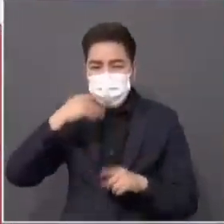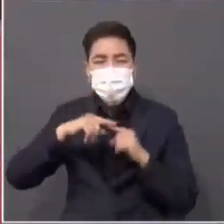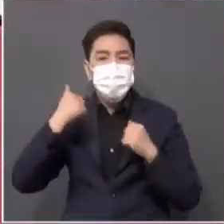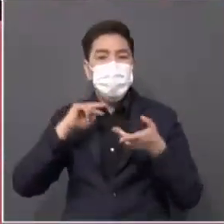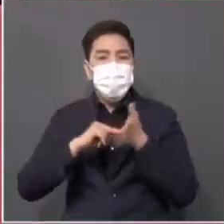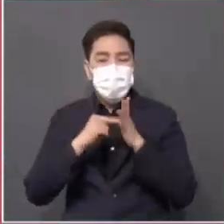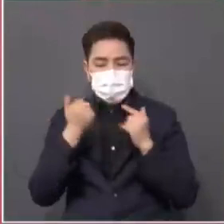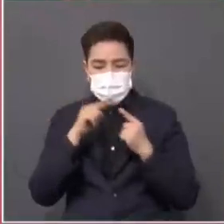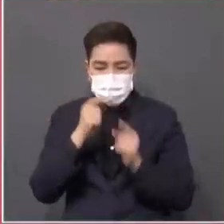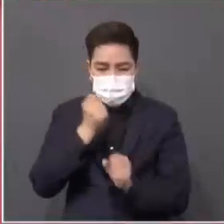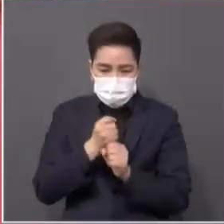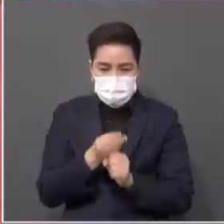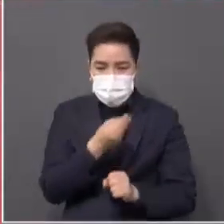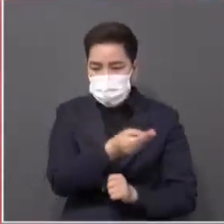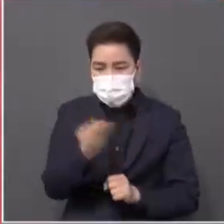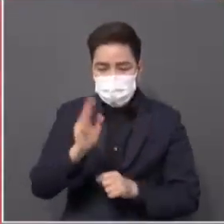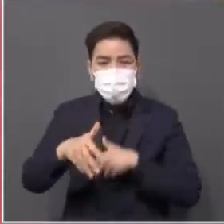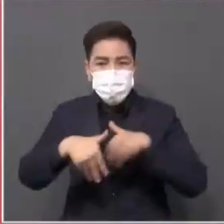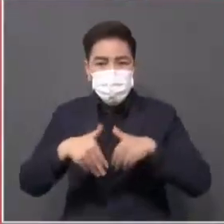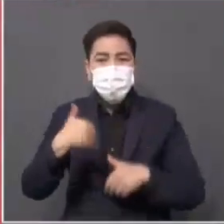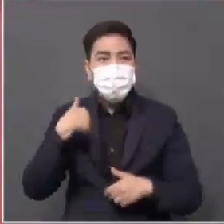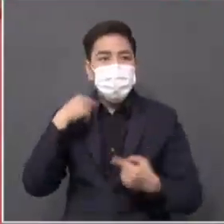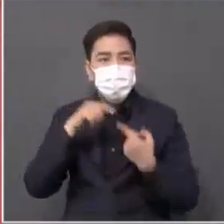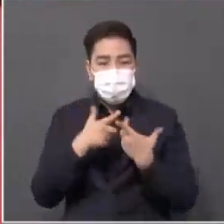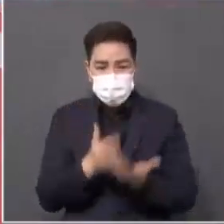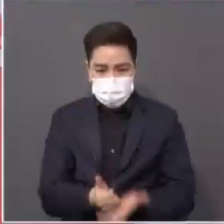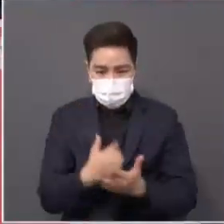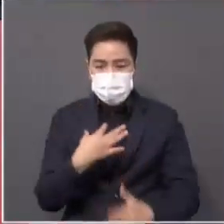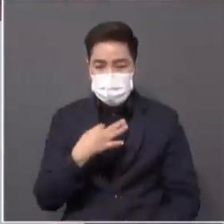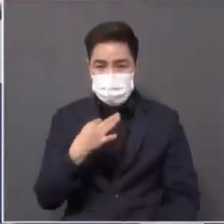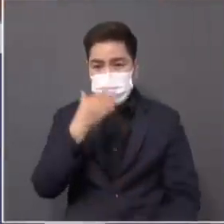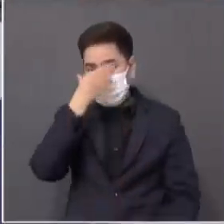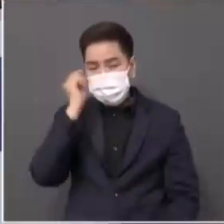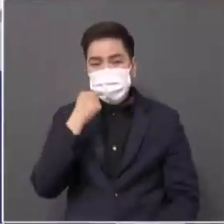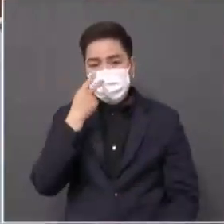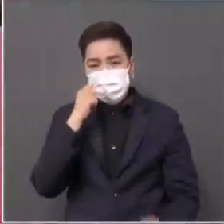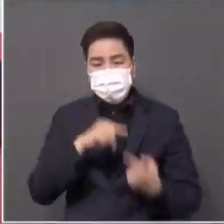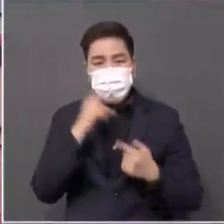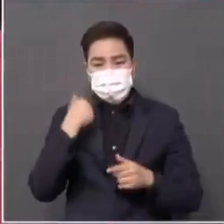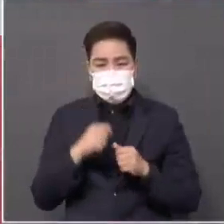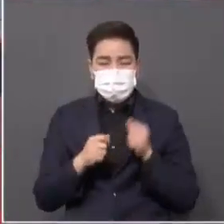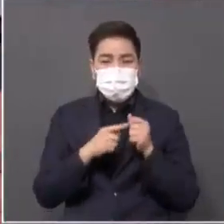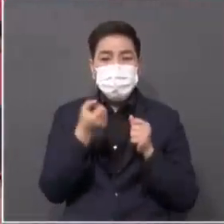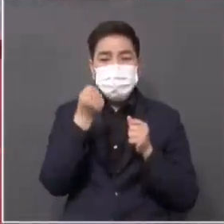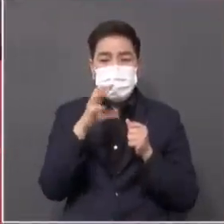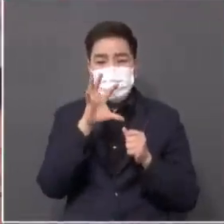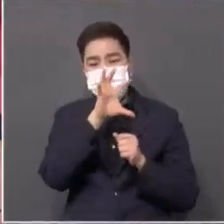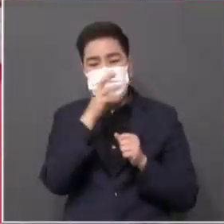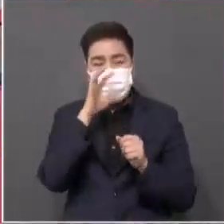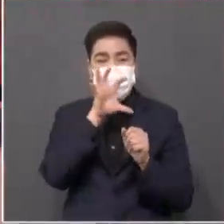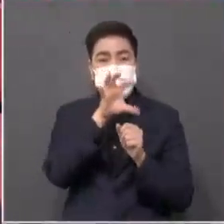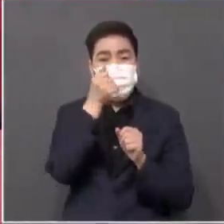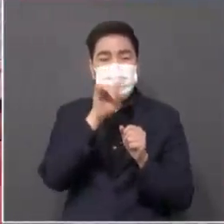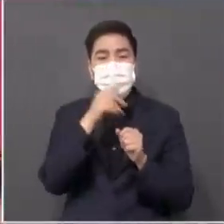เป็นพรรคเล็กแต่ว่าก็ทำงานให้กับพี่น้องประชาชนขอให้ช่วยเลือกกันเยอะๆแหมเมื่อสักครู่คุณท็อปชูป้ายเลข 18ในล่ะค่ะ